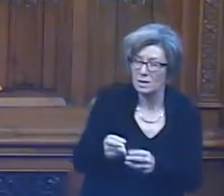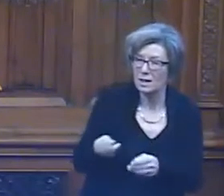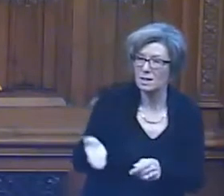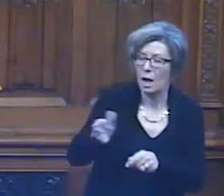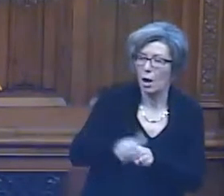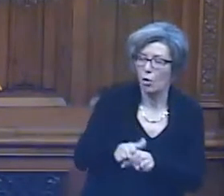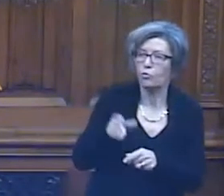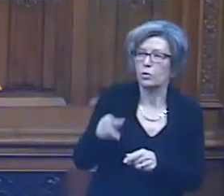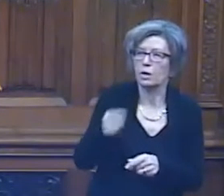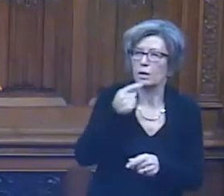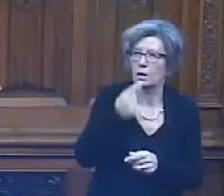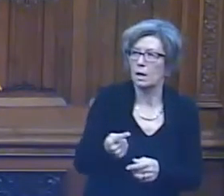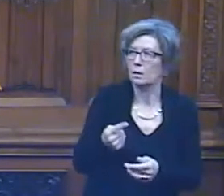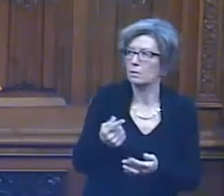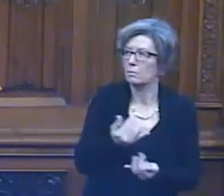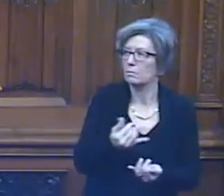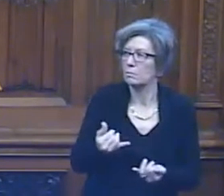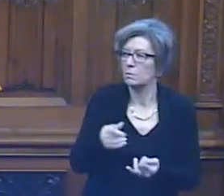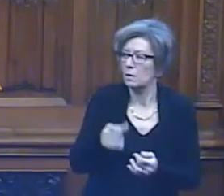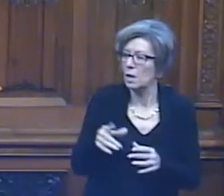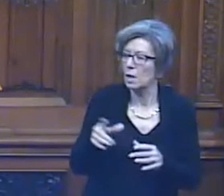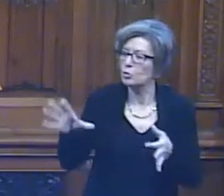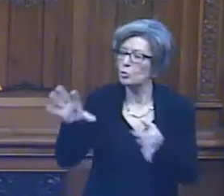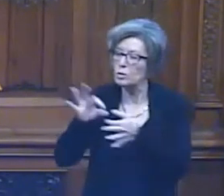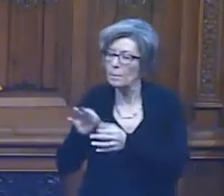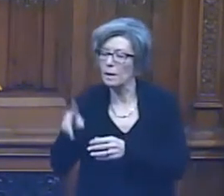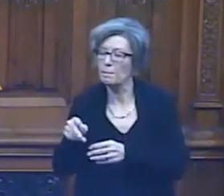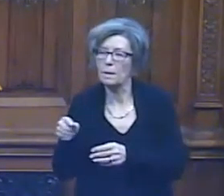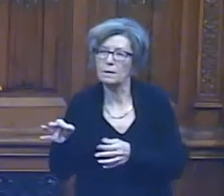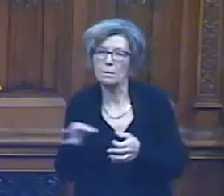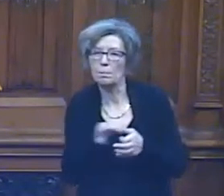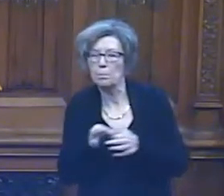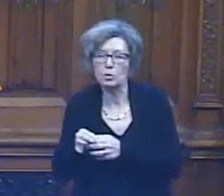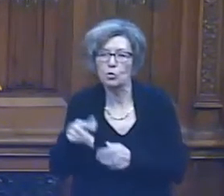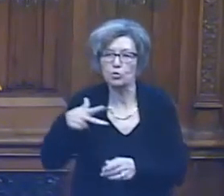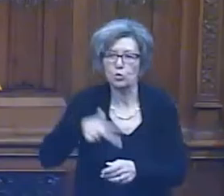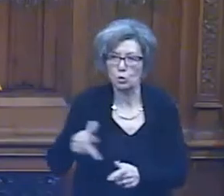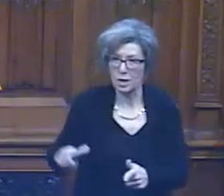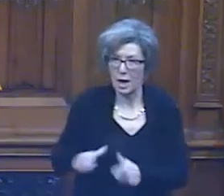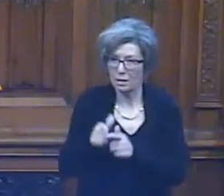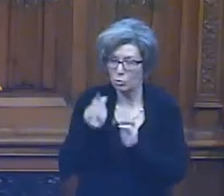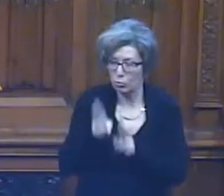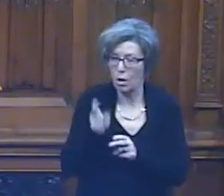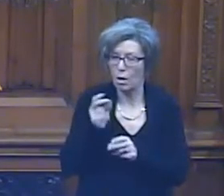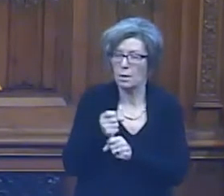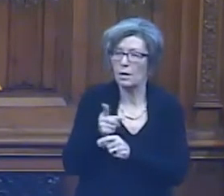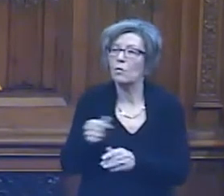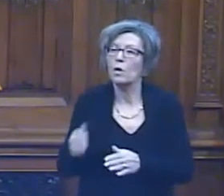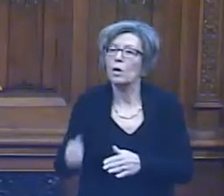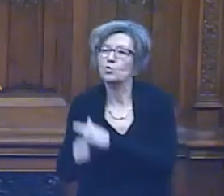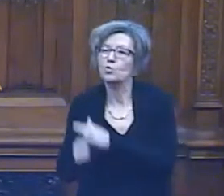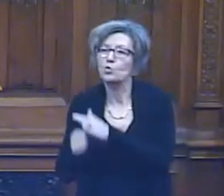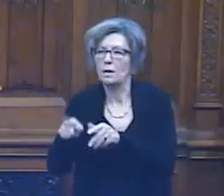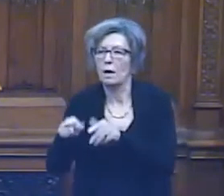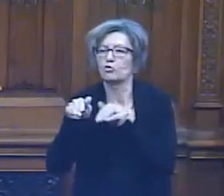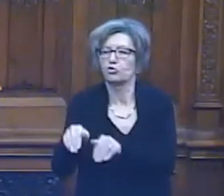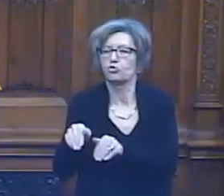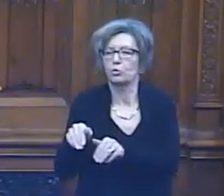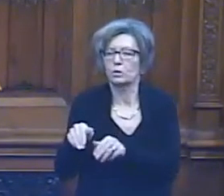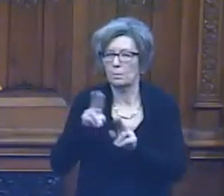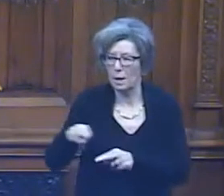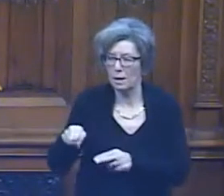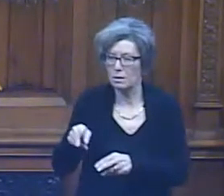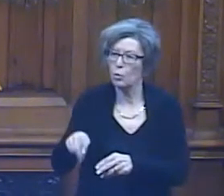also Residenzbedingungen im Zusammenhang mit dem Bezug von Sozialleistungen stellen, für Subsidiärschutzberechtigte und